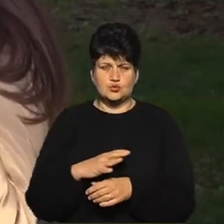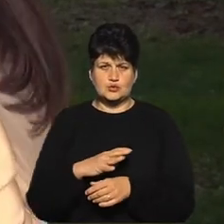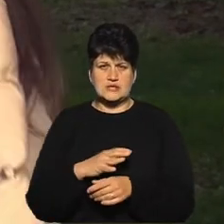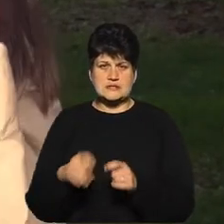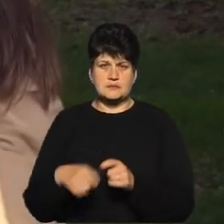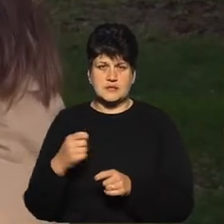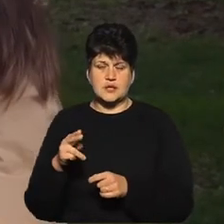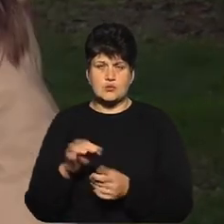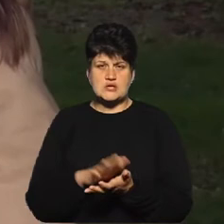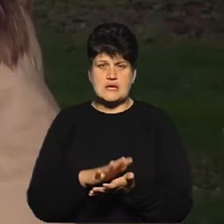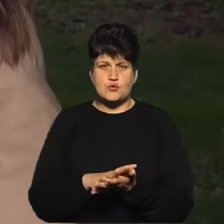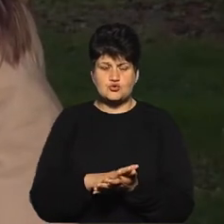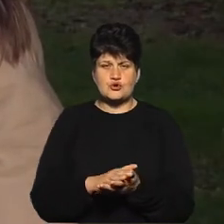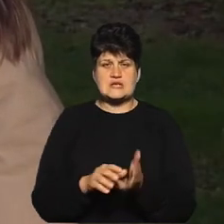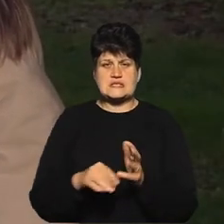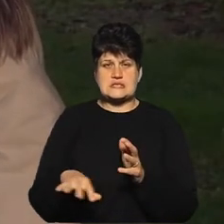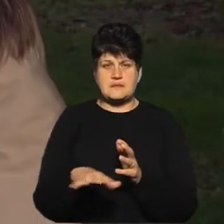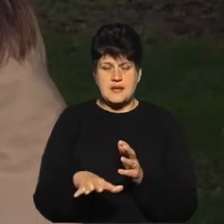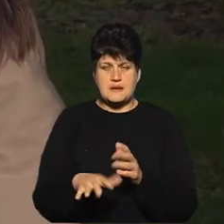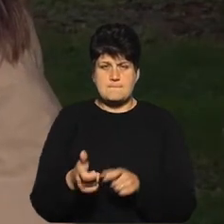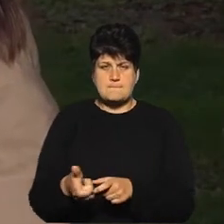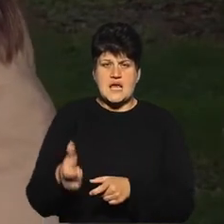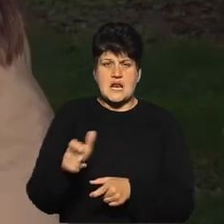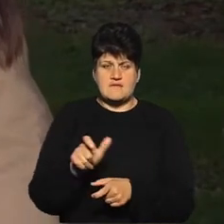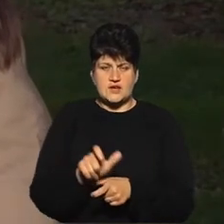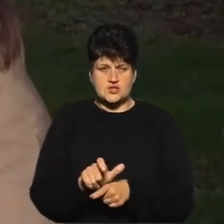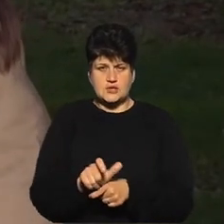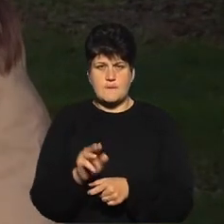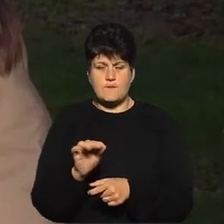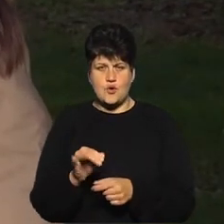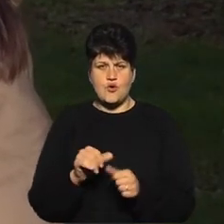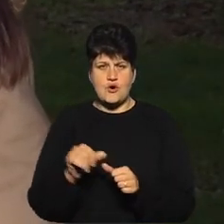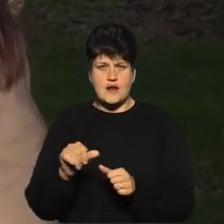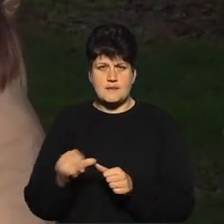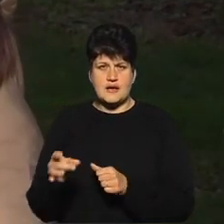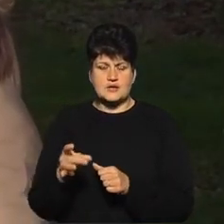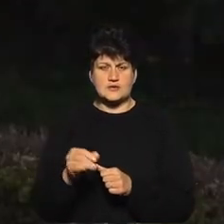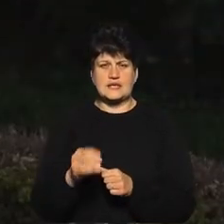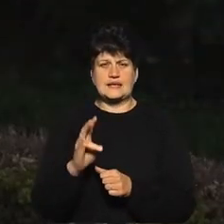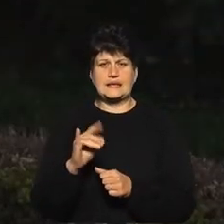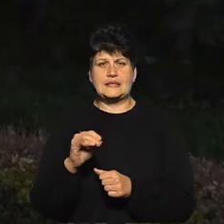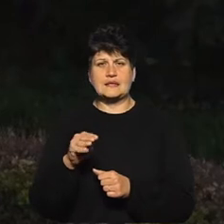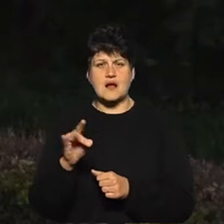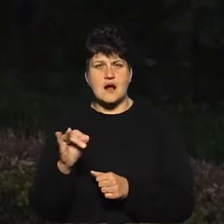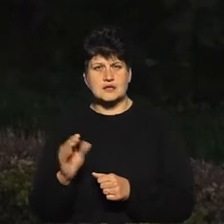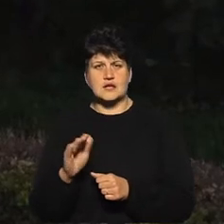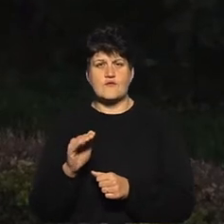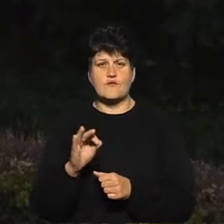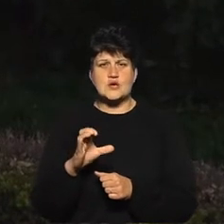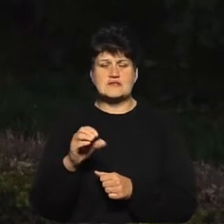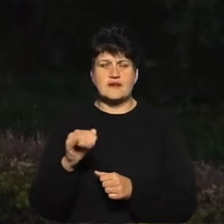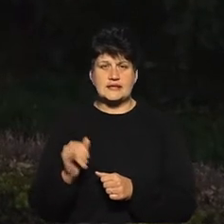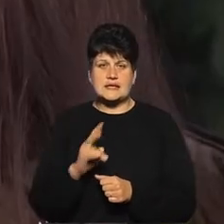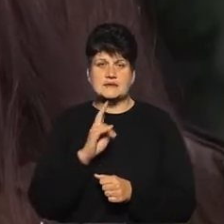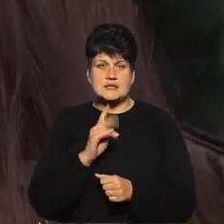по забрудненню земельних ділянок, перевищили по певних речовинах у нас, по нітратах, по сфосфатах. Хоча Кременецька міська